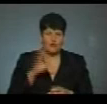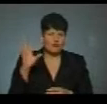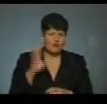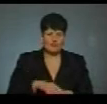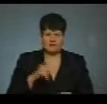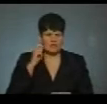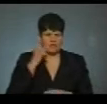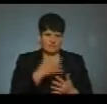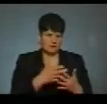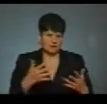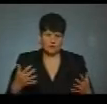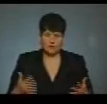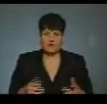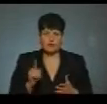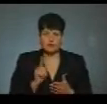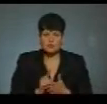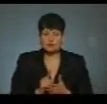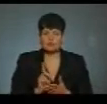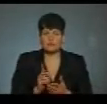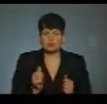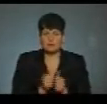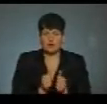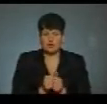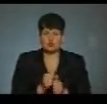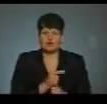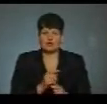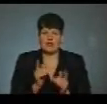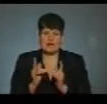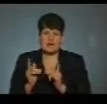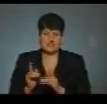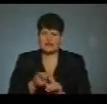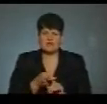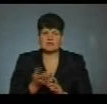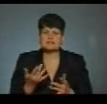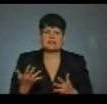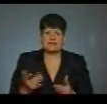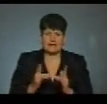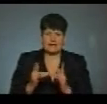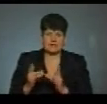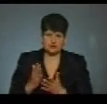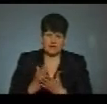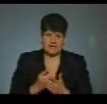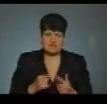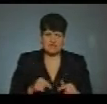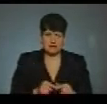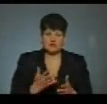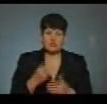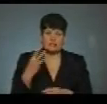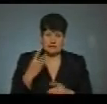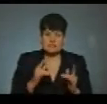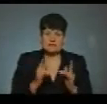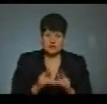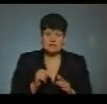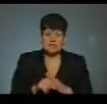групах пацієнтів і в обов'язковому порядку повинні бути біля кожного ліжка пацієнта, в залежності від того, скільки ліжок має відділення. Якщо це 30 ліжок,